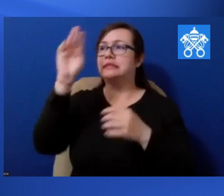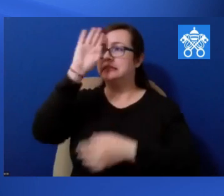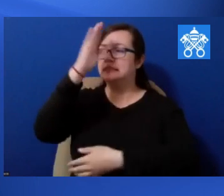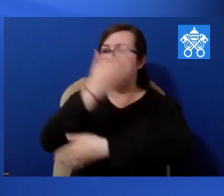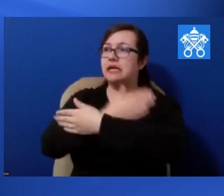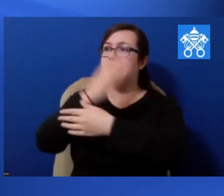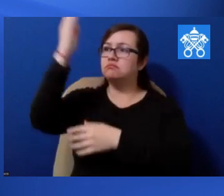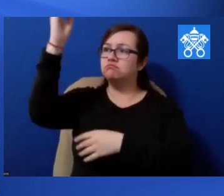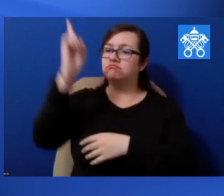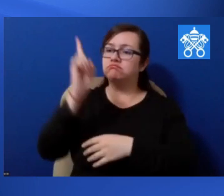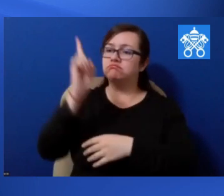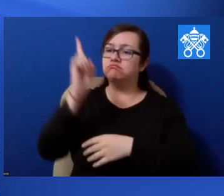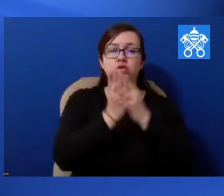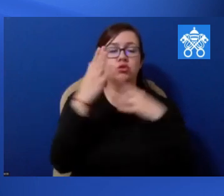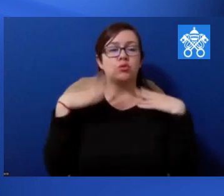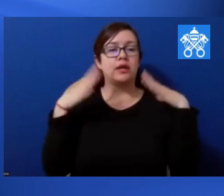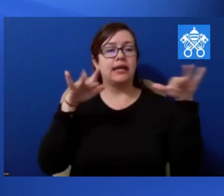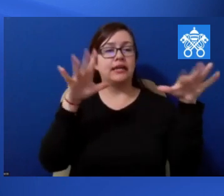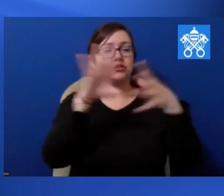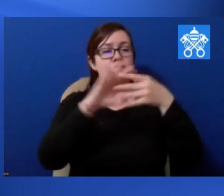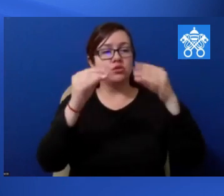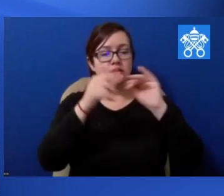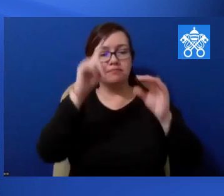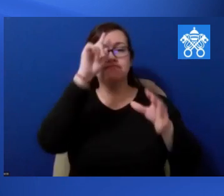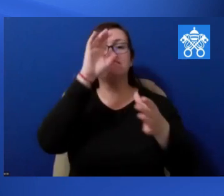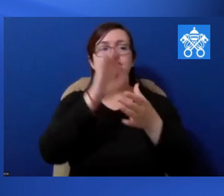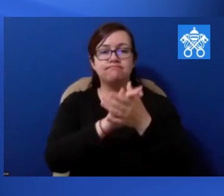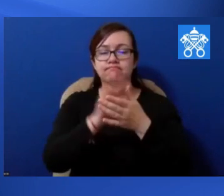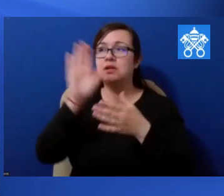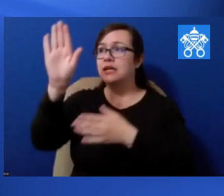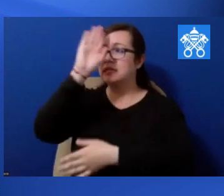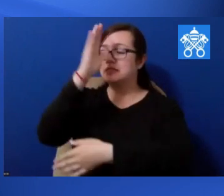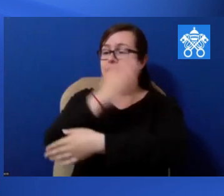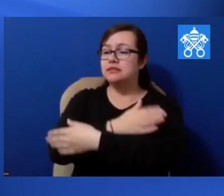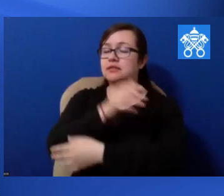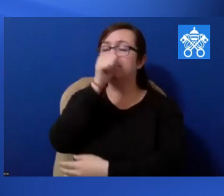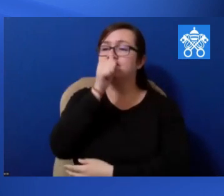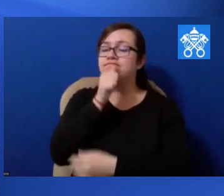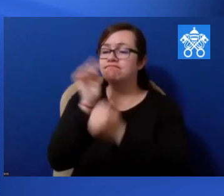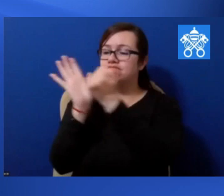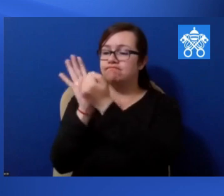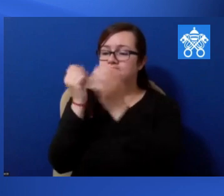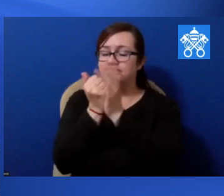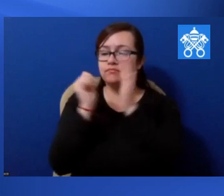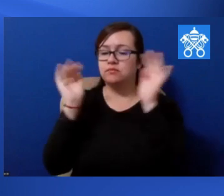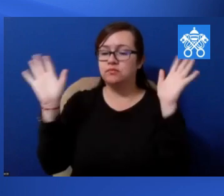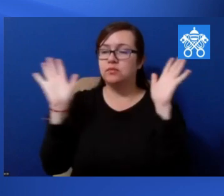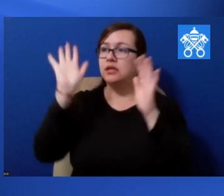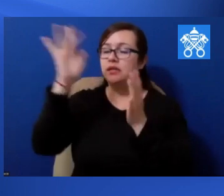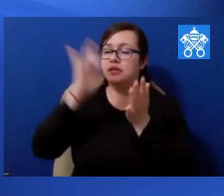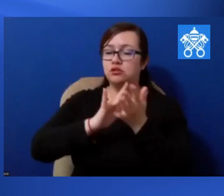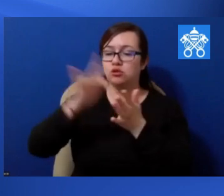coniovimu, per passione meius ad crucem, a resurrezione gloriam perducamur, per